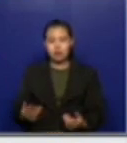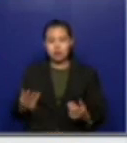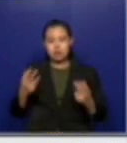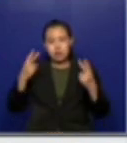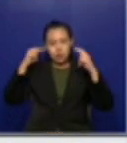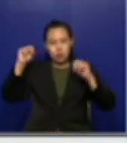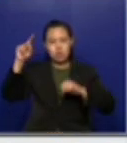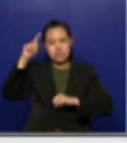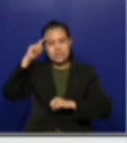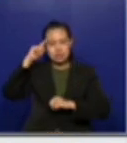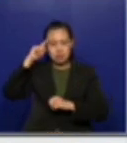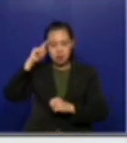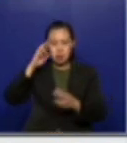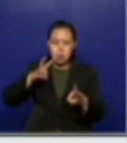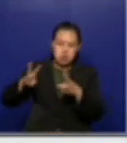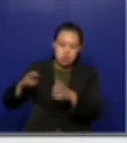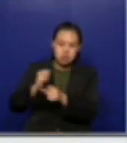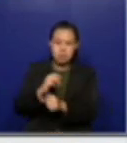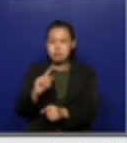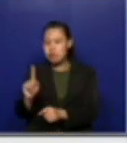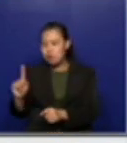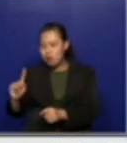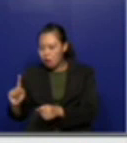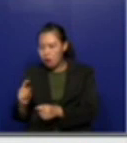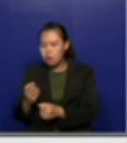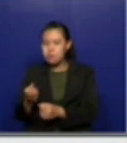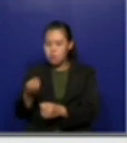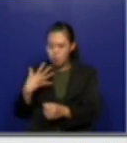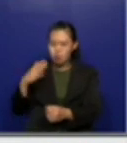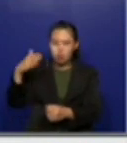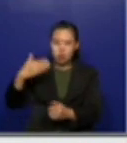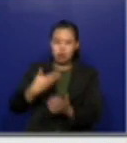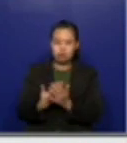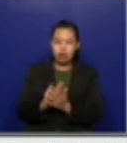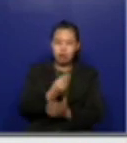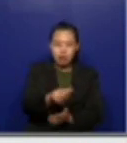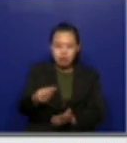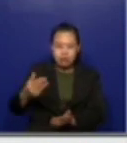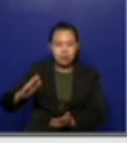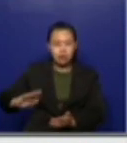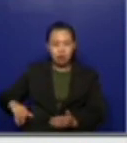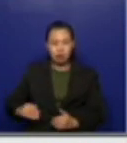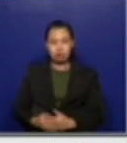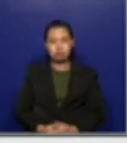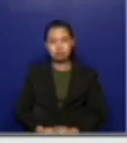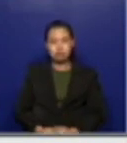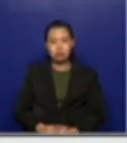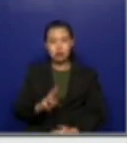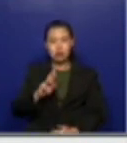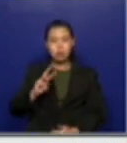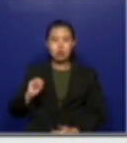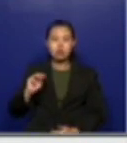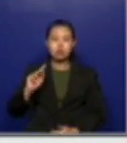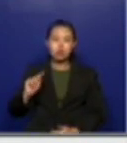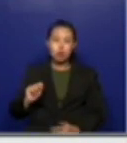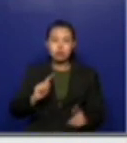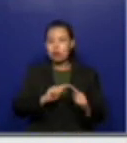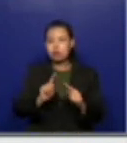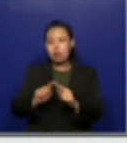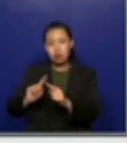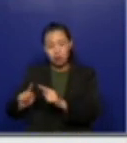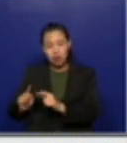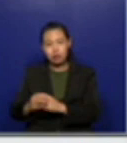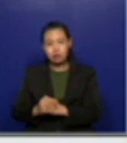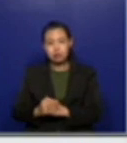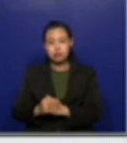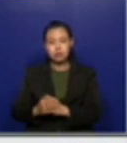มต้องให้เขาไปคิดมาวิธีการมันยังไม่ดีอย่างว่าอย่างนี้ท่านนายกครับรอบๆตัวท่านน่ะเบาที่ไหนล่ะเวลาเขาใส่